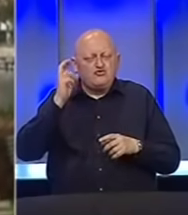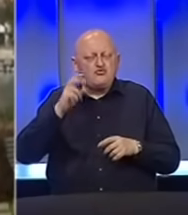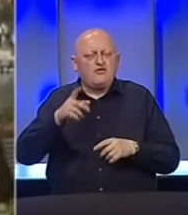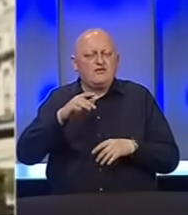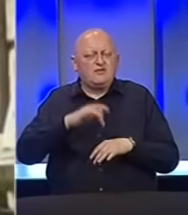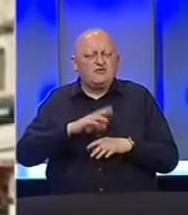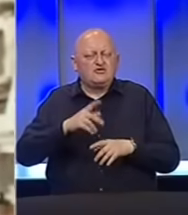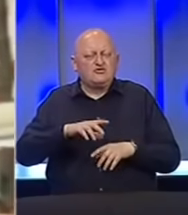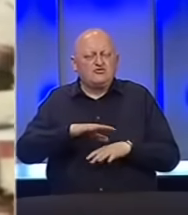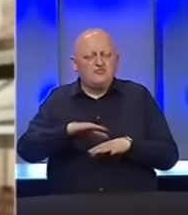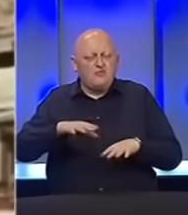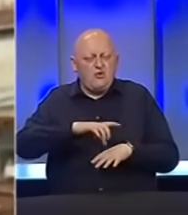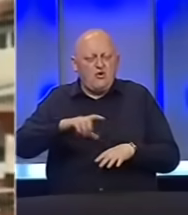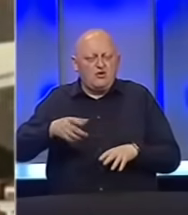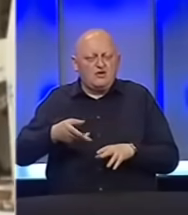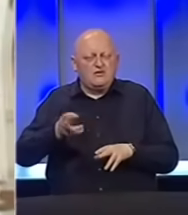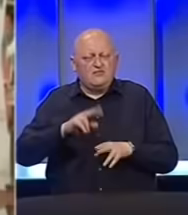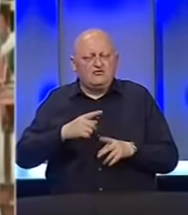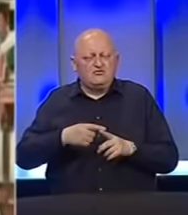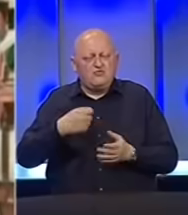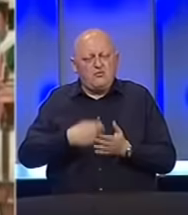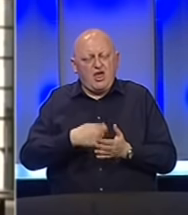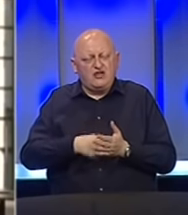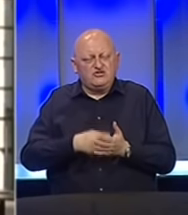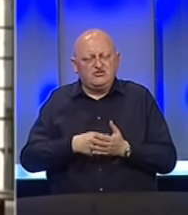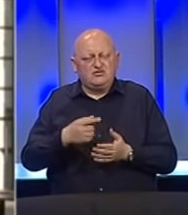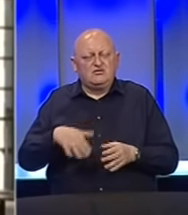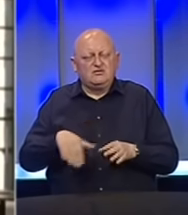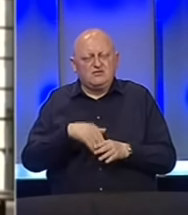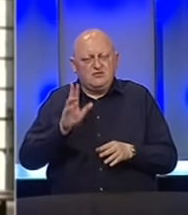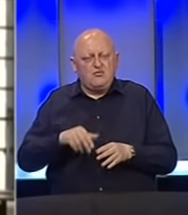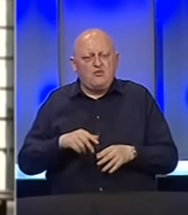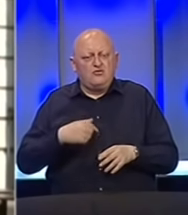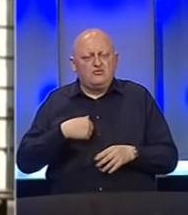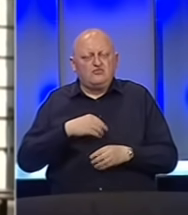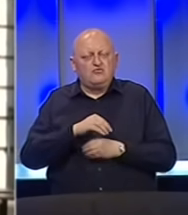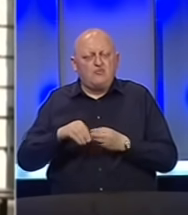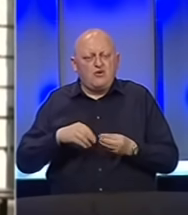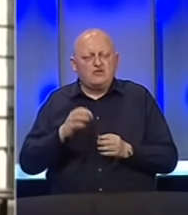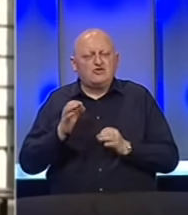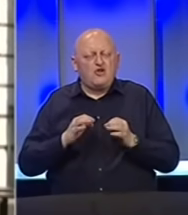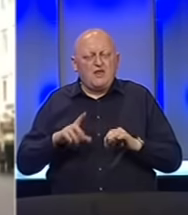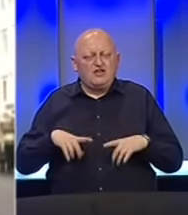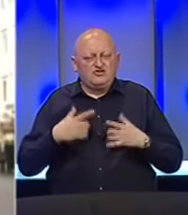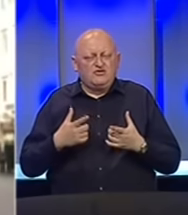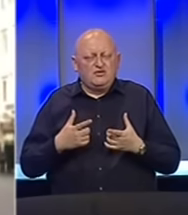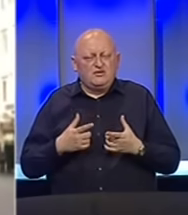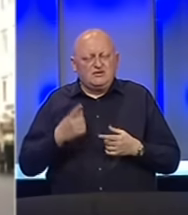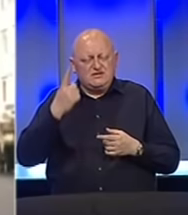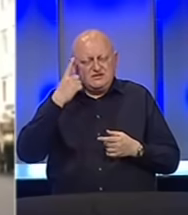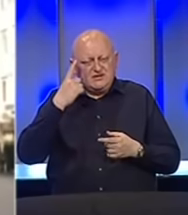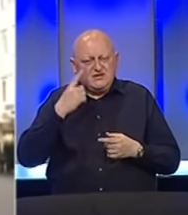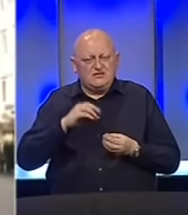mjesta na Jadranskoj obali su dva i više puta plaćeniji, pa su zaposleni mogli priuštiti sebi i porodici normalan život. Zna se